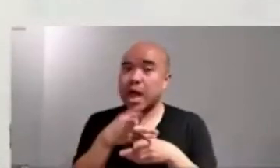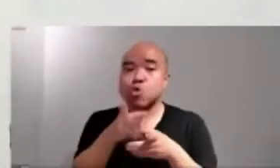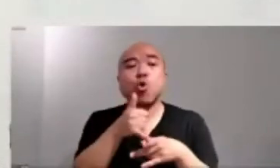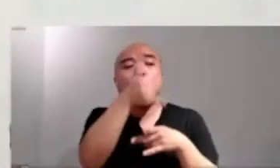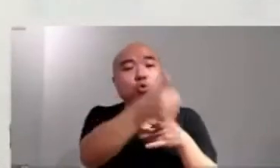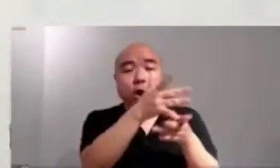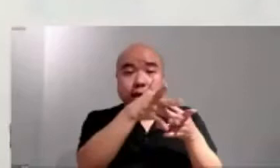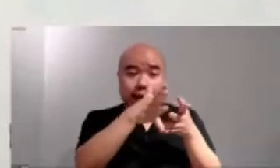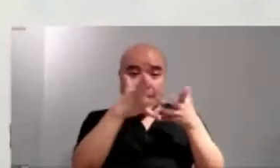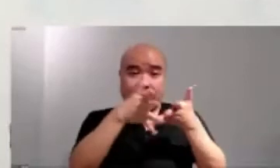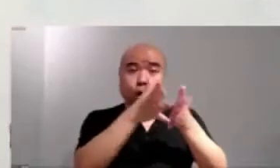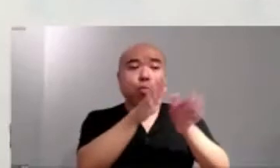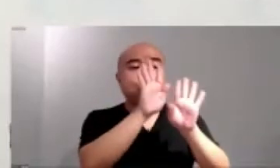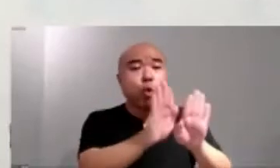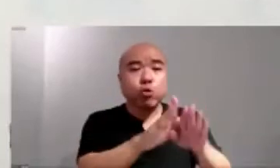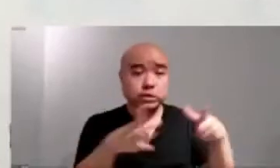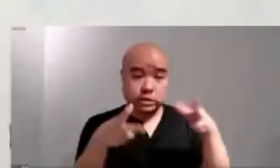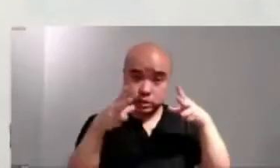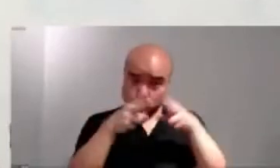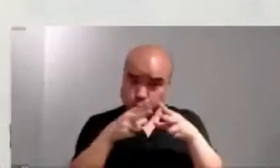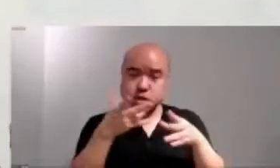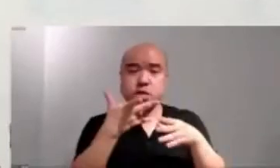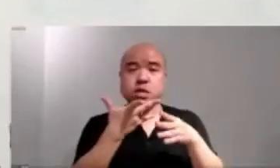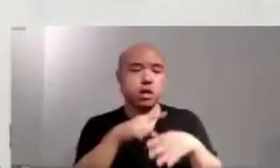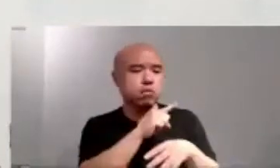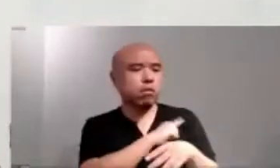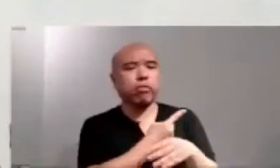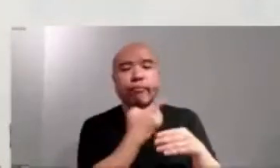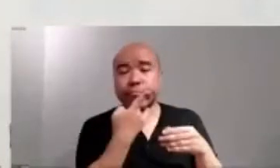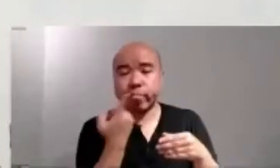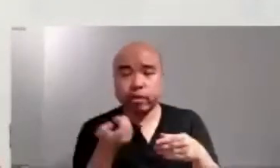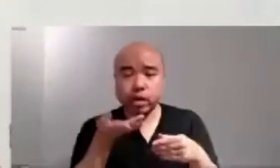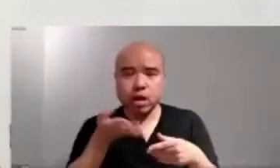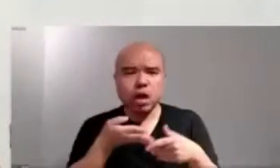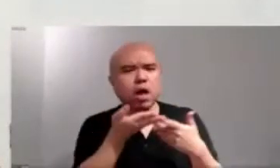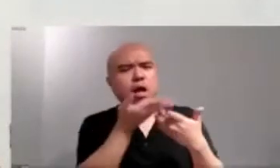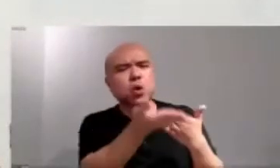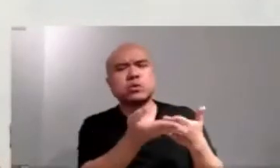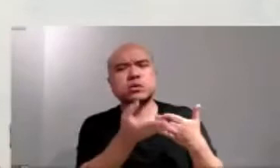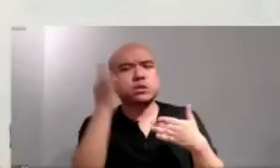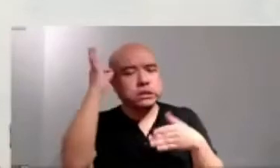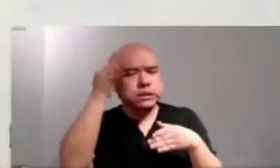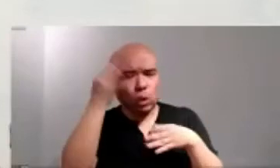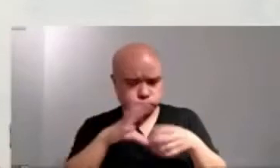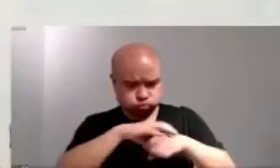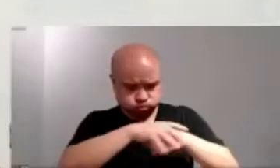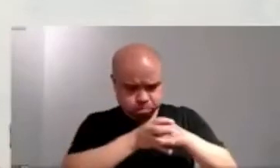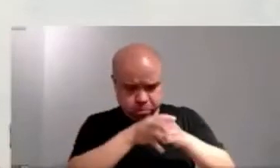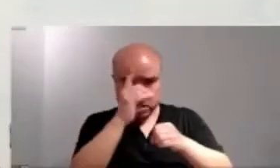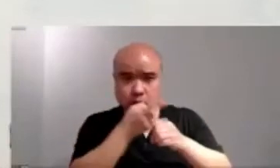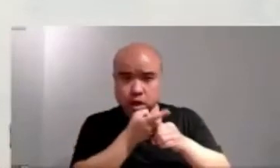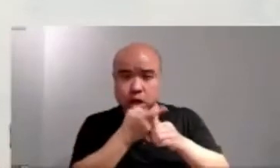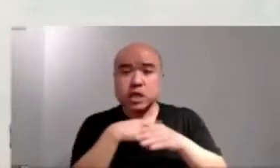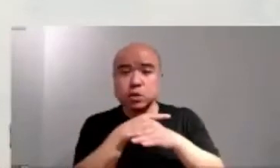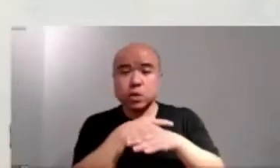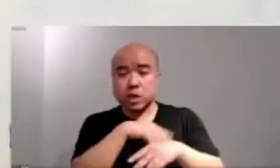兒，先至發覺咧，原來喺呢個國家嗰度，無論你讀書幾叻都好咧，都要透過洗黑錢先至